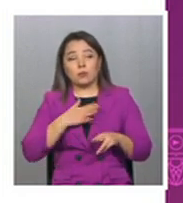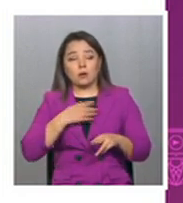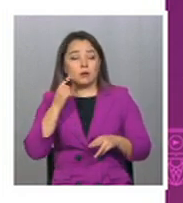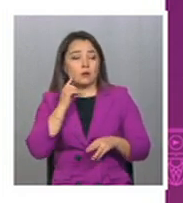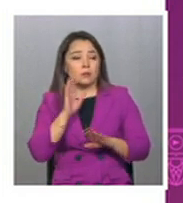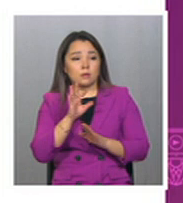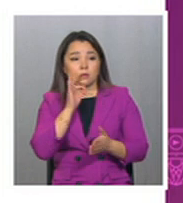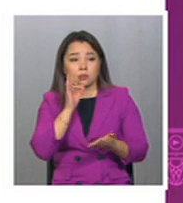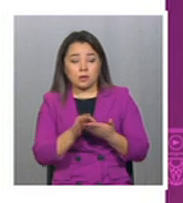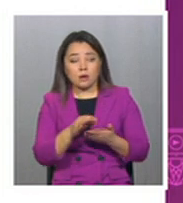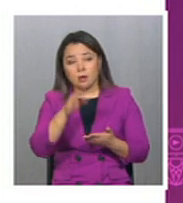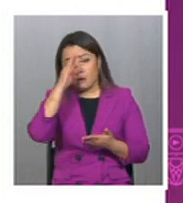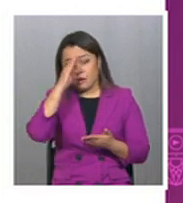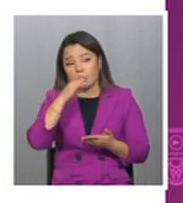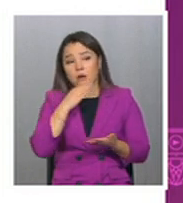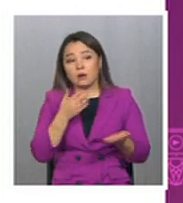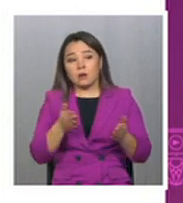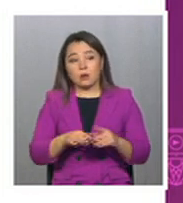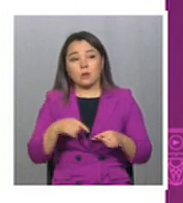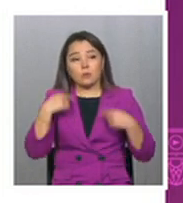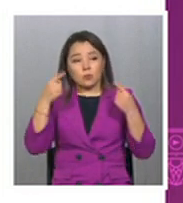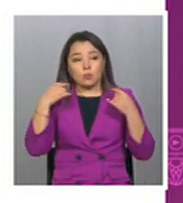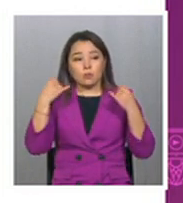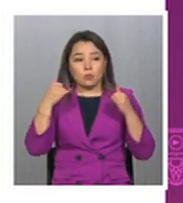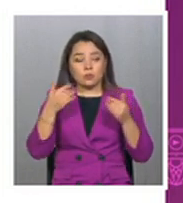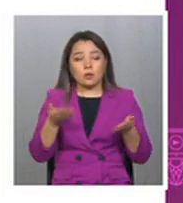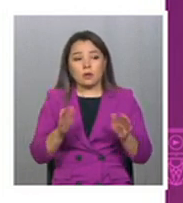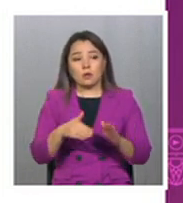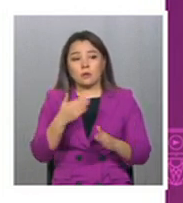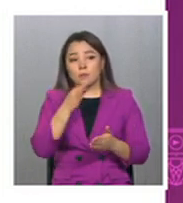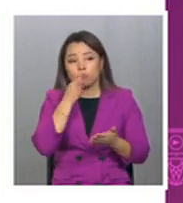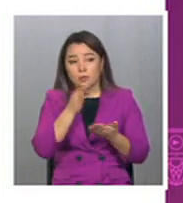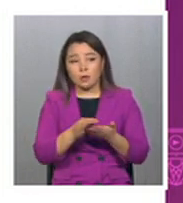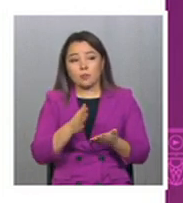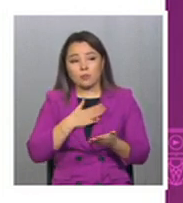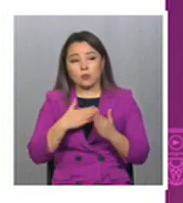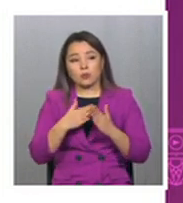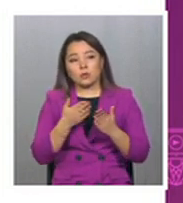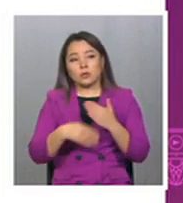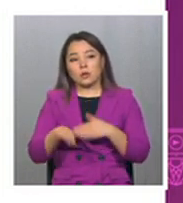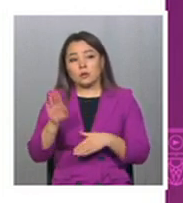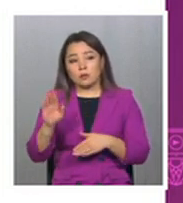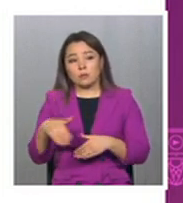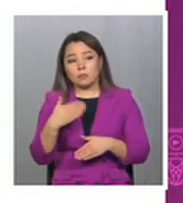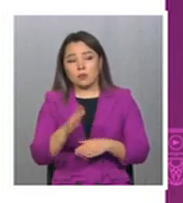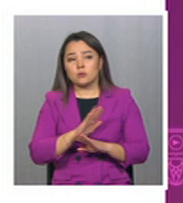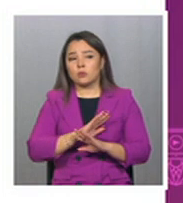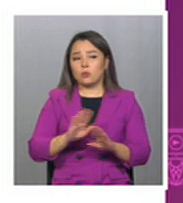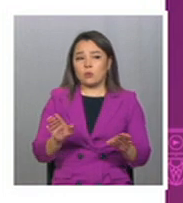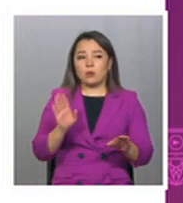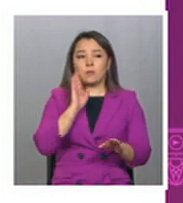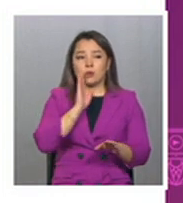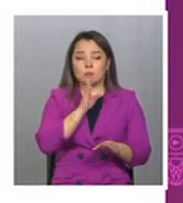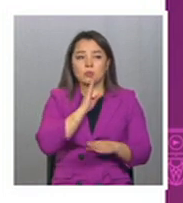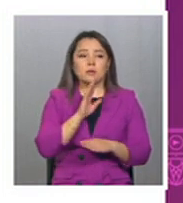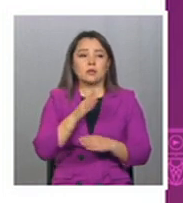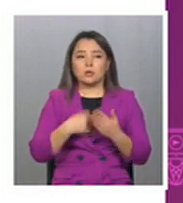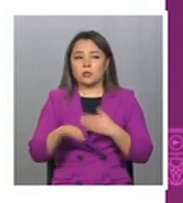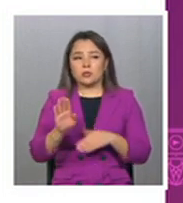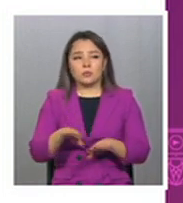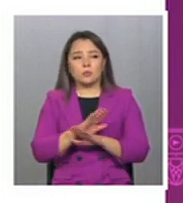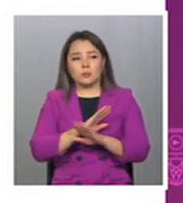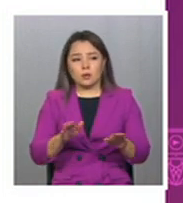өкпелеме. Әкеңнен қалған мал мүлікке ие бол. Мен бұл үйден кетемін. Жоқ, маматай,